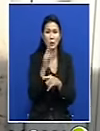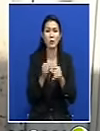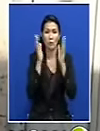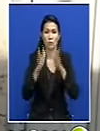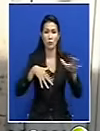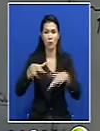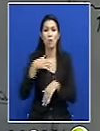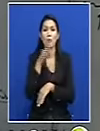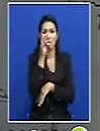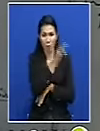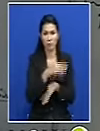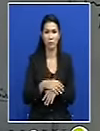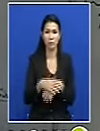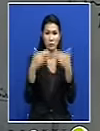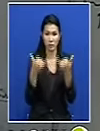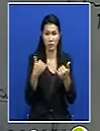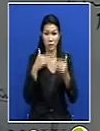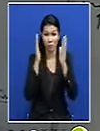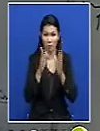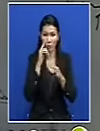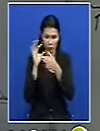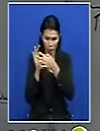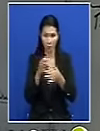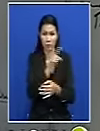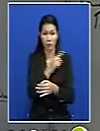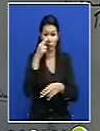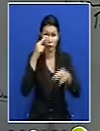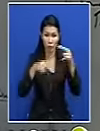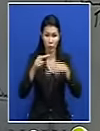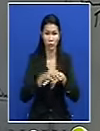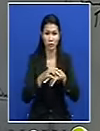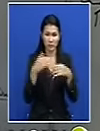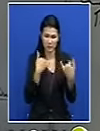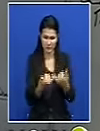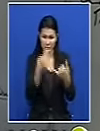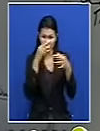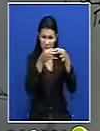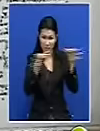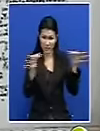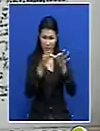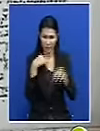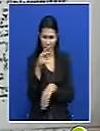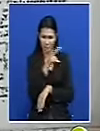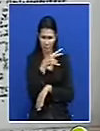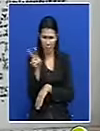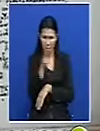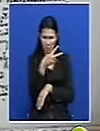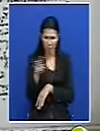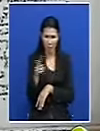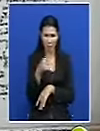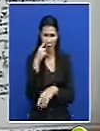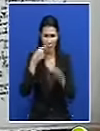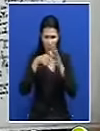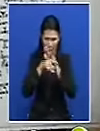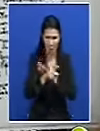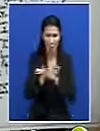นแจ้งไปตอนนี้เห็นบอกว่าคนที่เกี่ยวข้องก็ไปตรวจสอบแล้ว คือดูเนื้อหาเมื่อสักครู่ภาพผ่านตานะครับรายละเอียดลึกทีเดียว